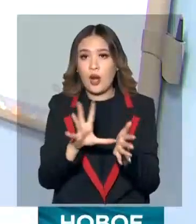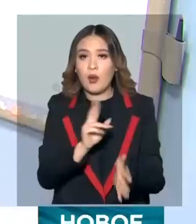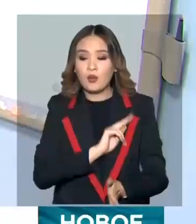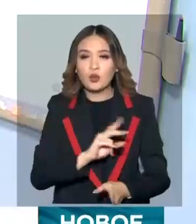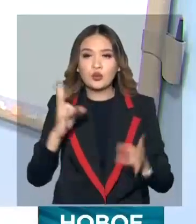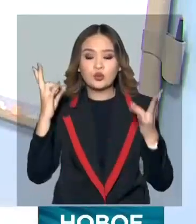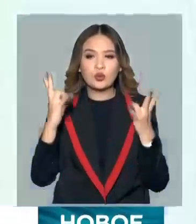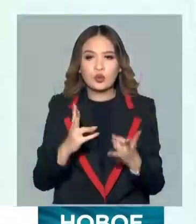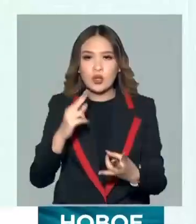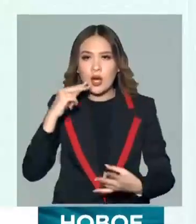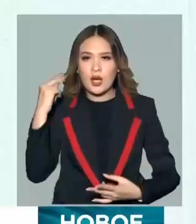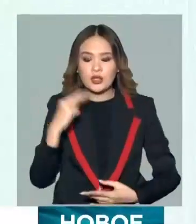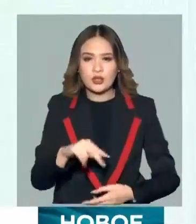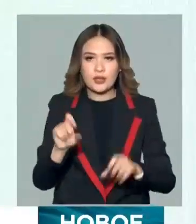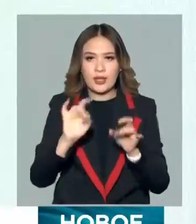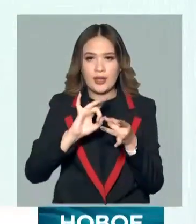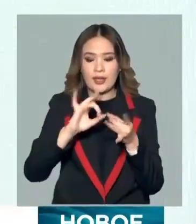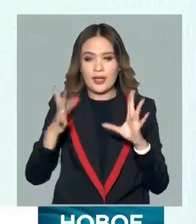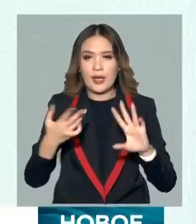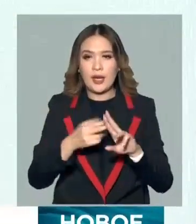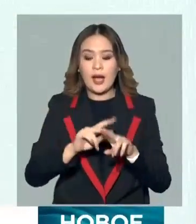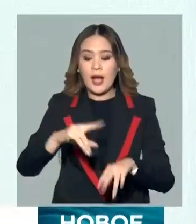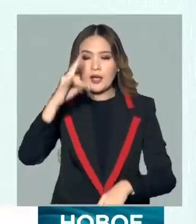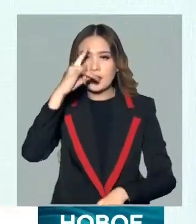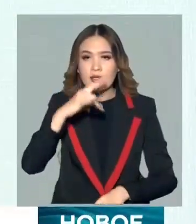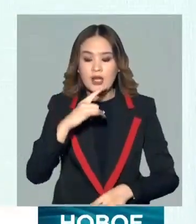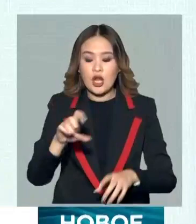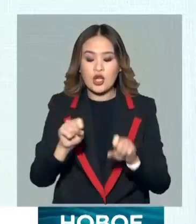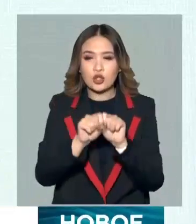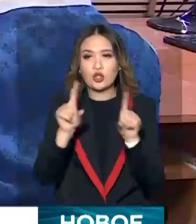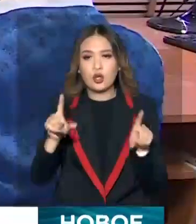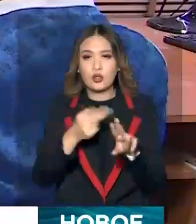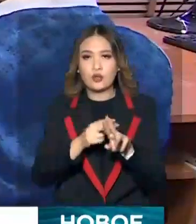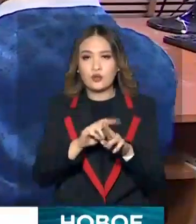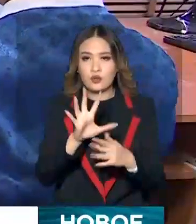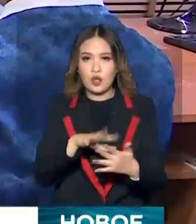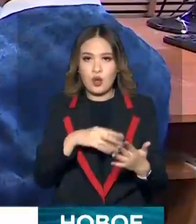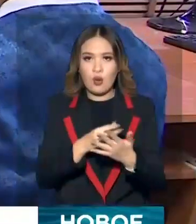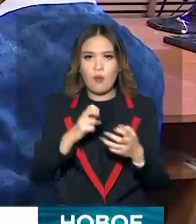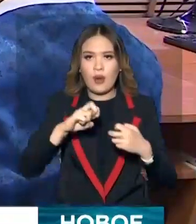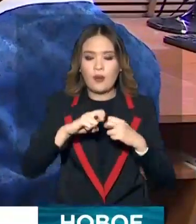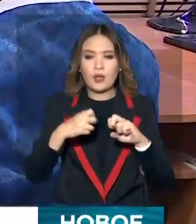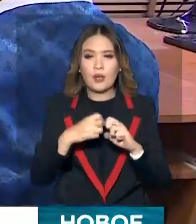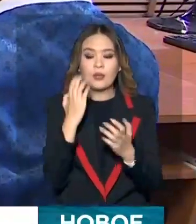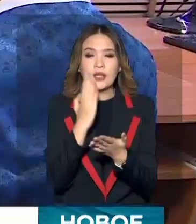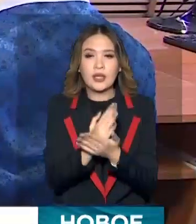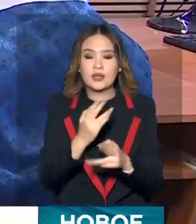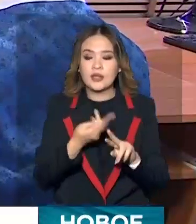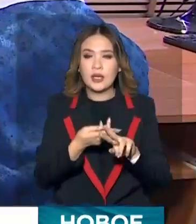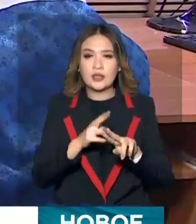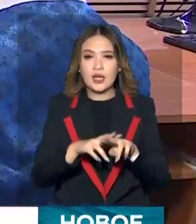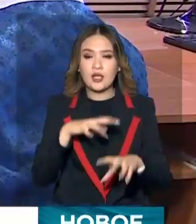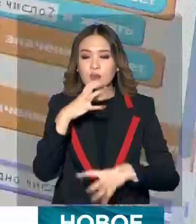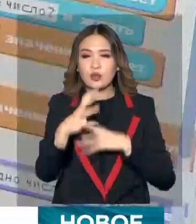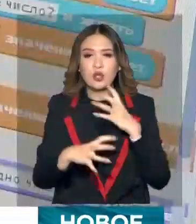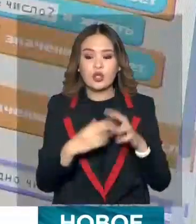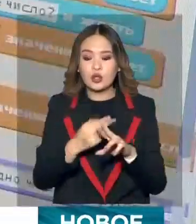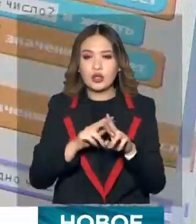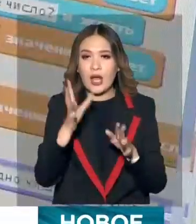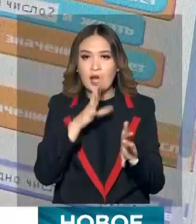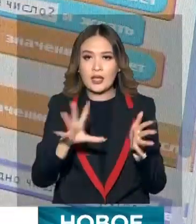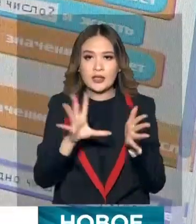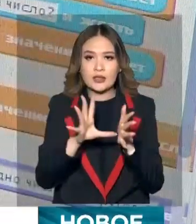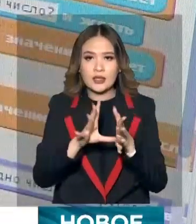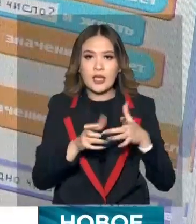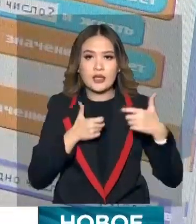нужен качественный интернет. В некоторых казахстанских школах с ним, кстати, до сих пор проблемы. Согласно рекомендации Международного союза